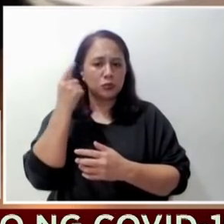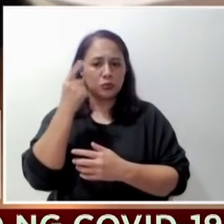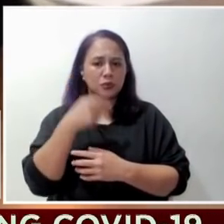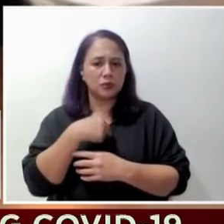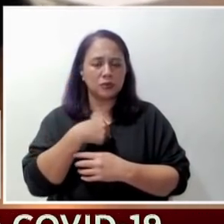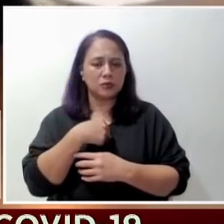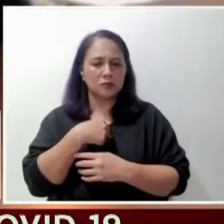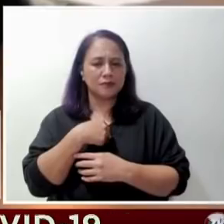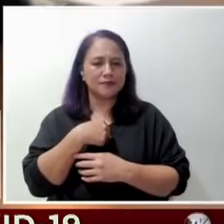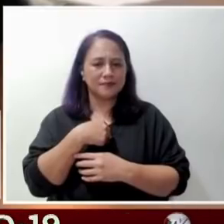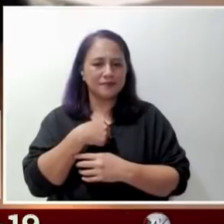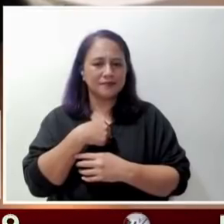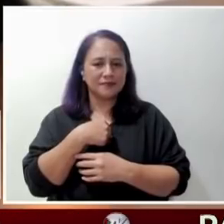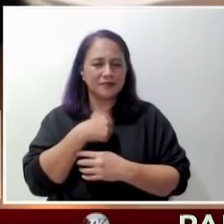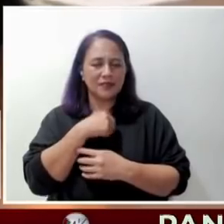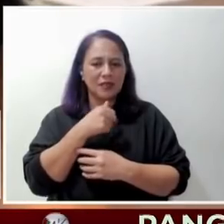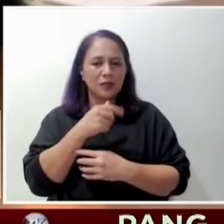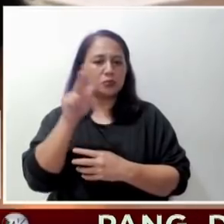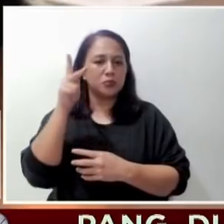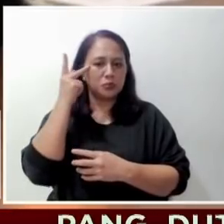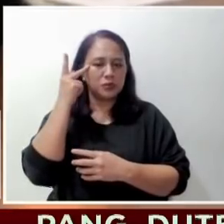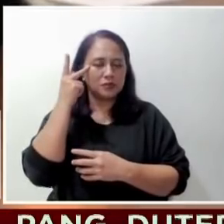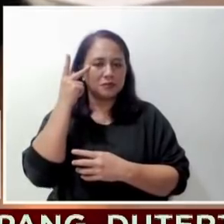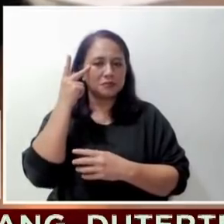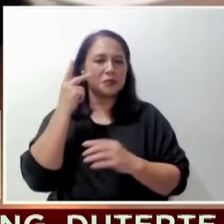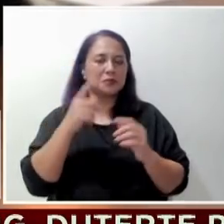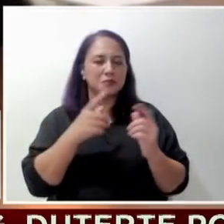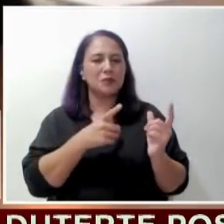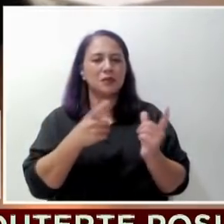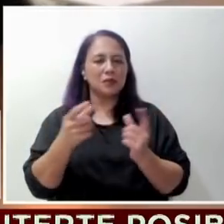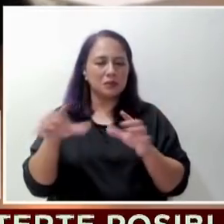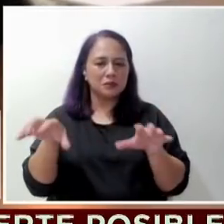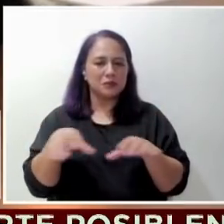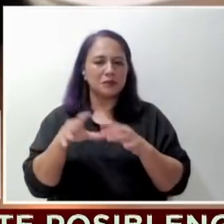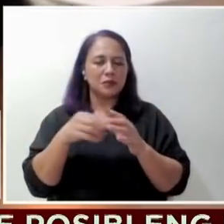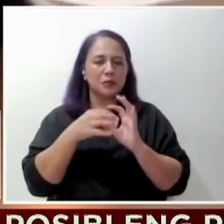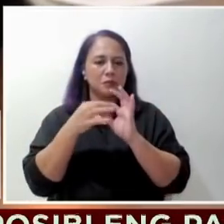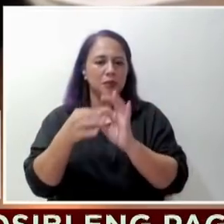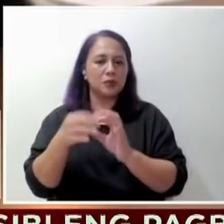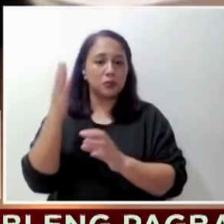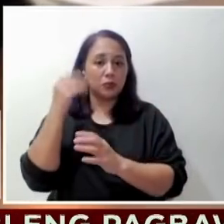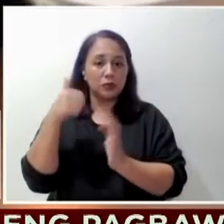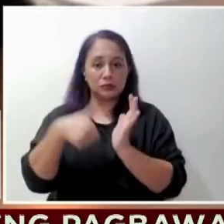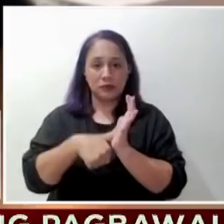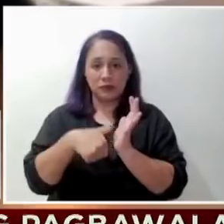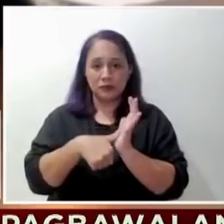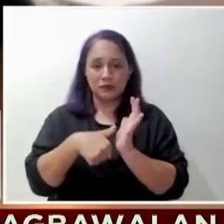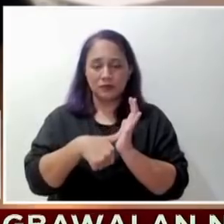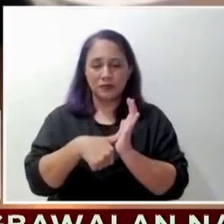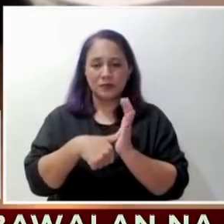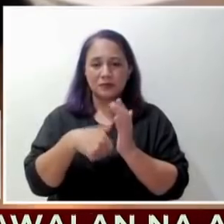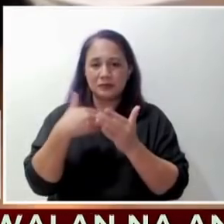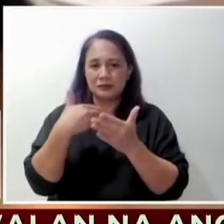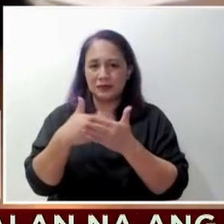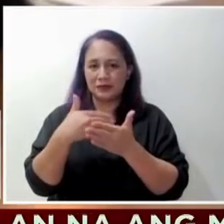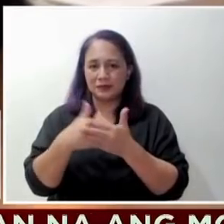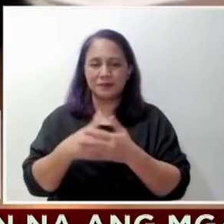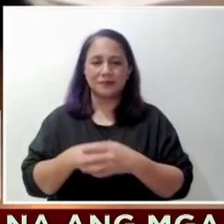retaliatory and a political move on his part, considering that the election is coming.